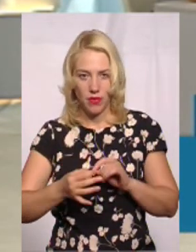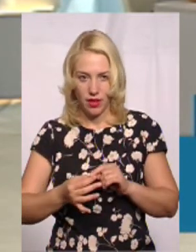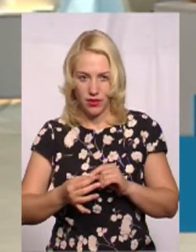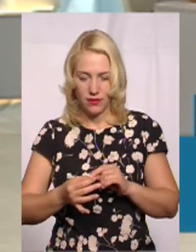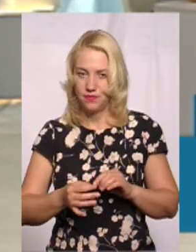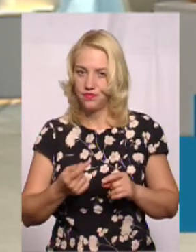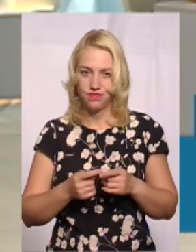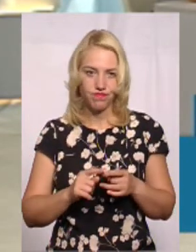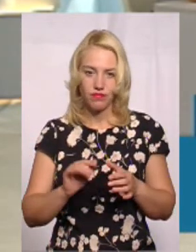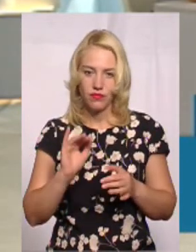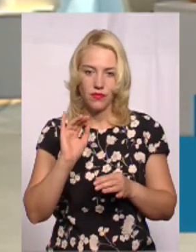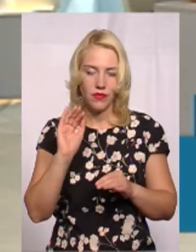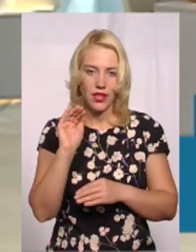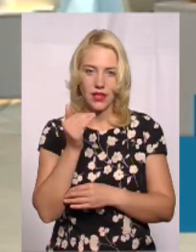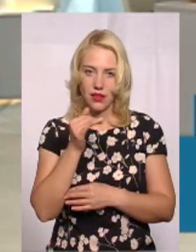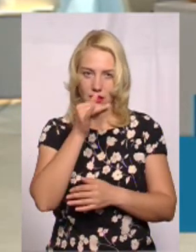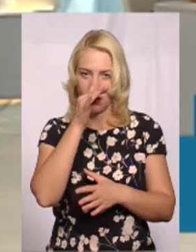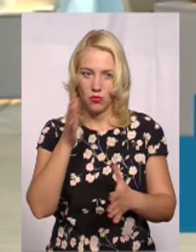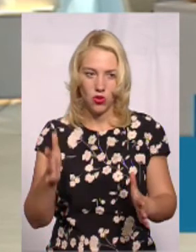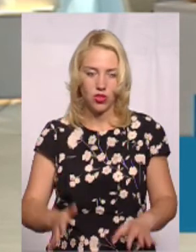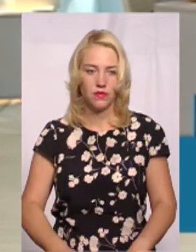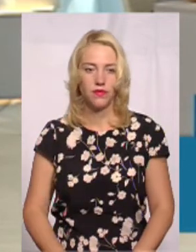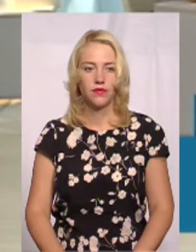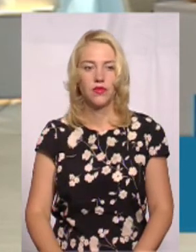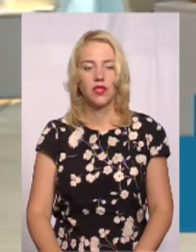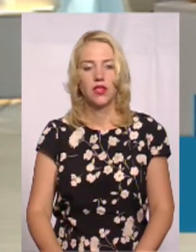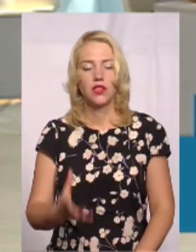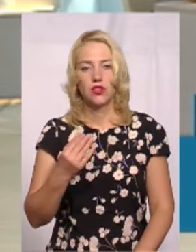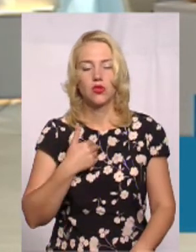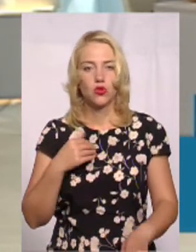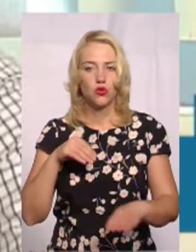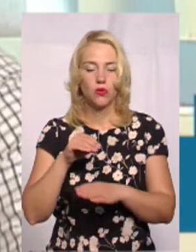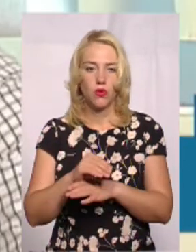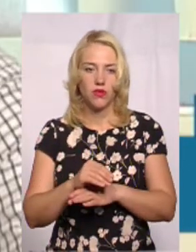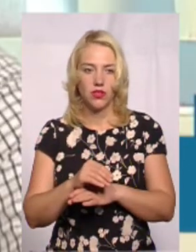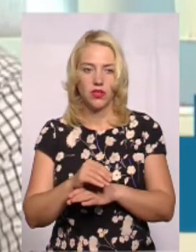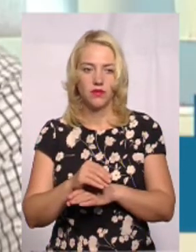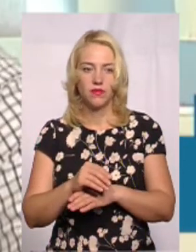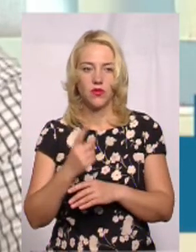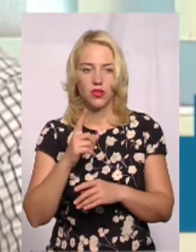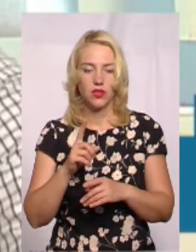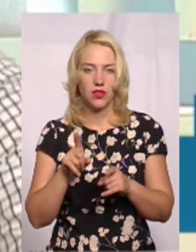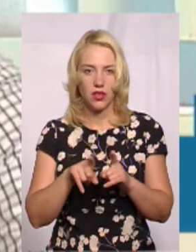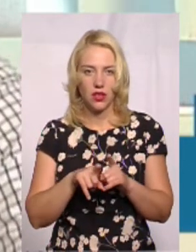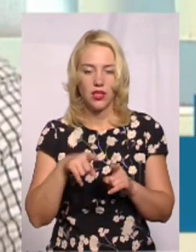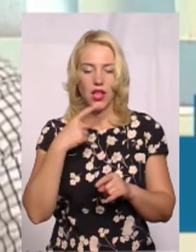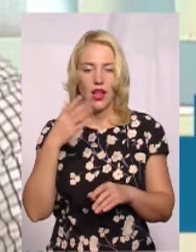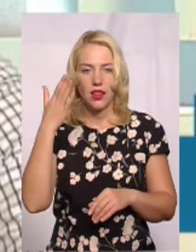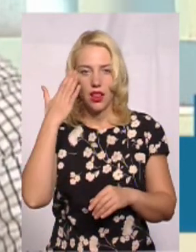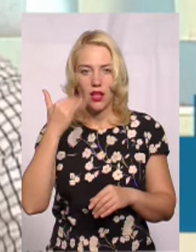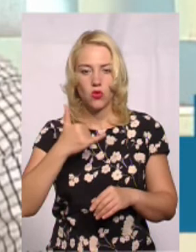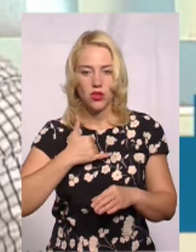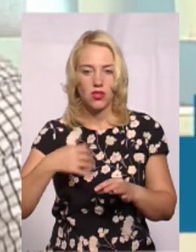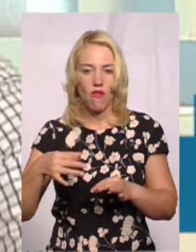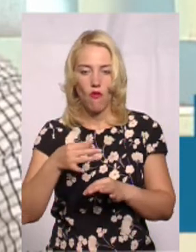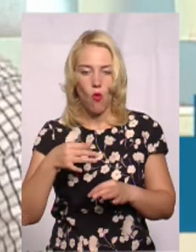міжнарі, дитина сама не в змозі. Але я хочу сказати, ще доповнити одну таку ремарочку, що таланти в нас в